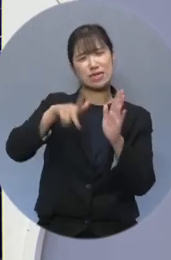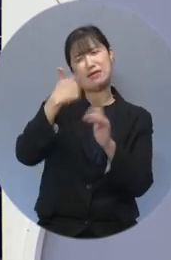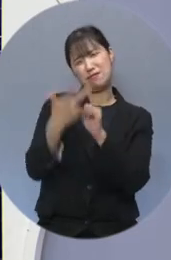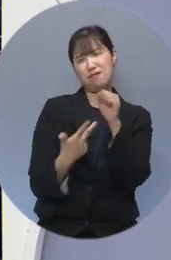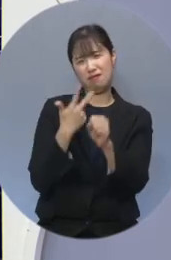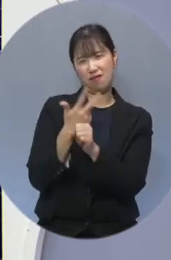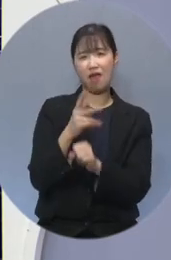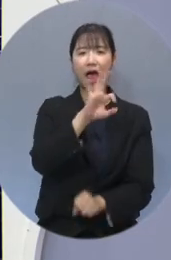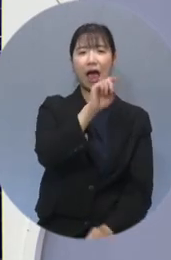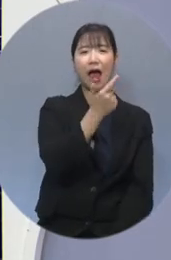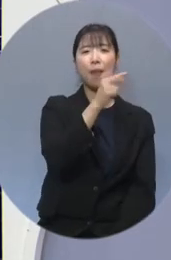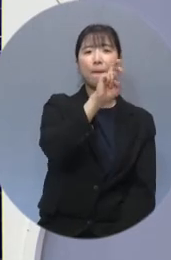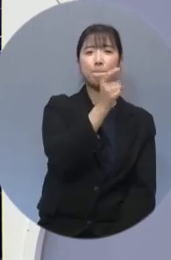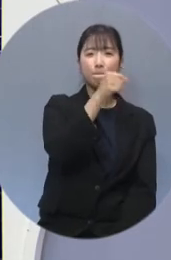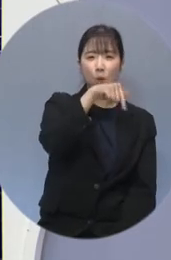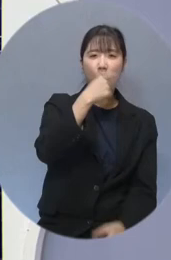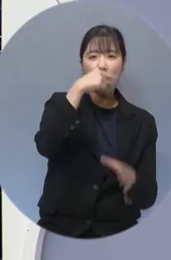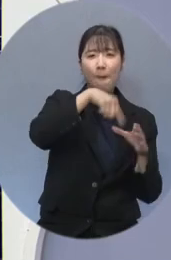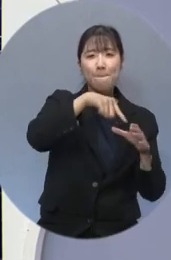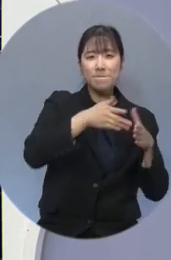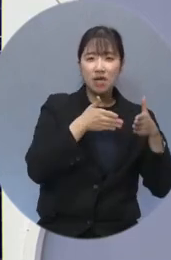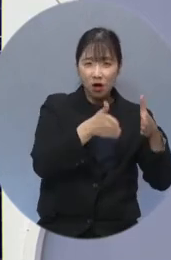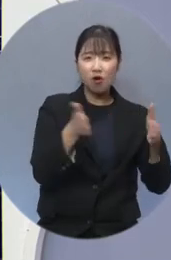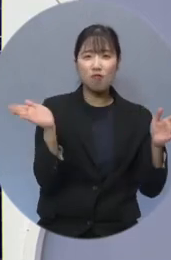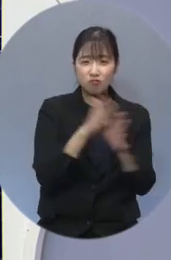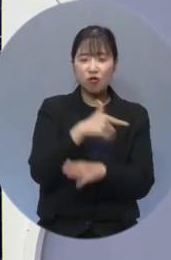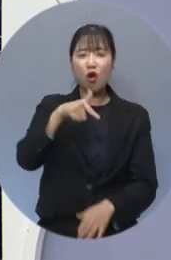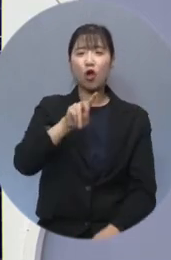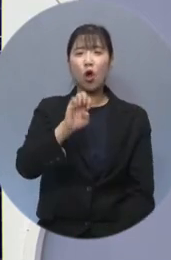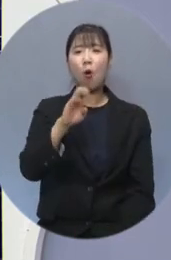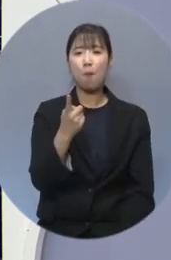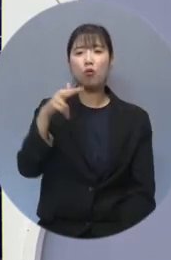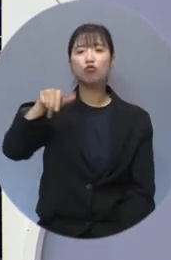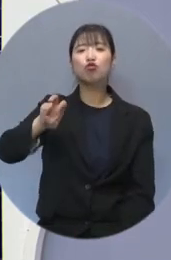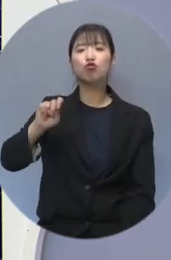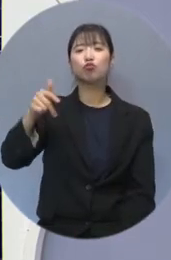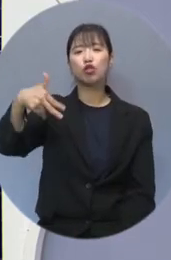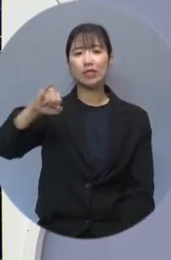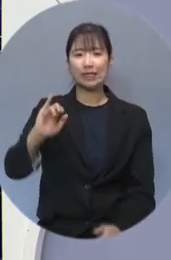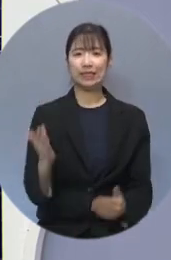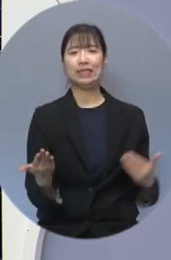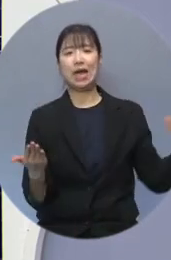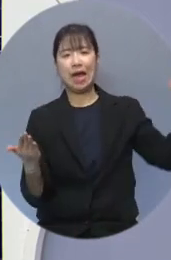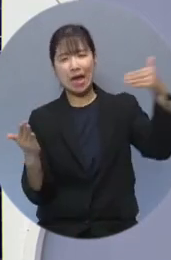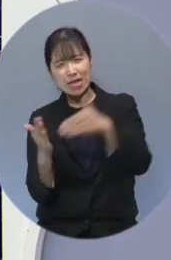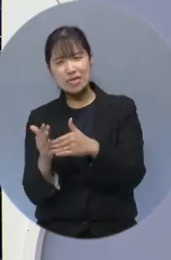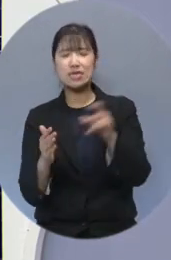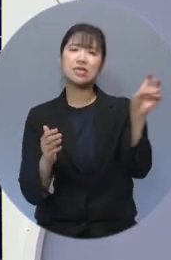옆에서부터 경포 저기 주문진까지 이어지는 약 한 20km에 걸친